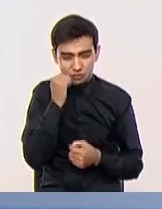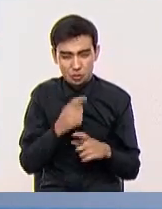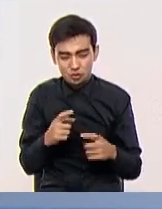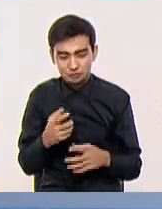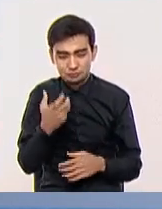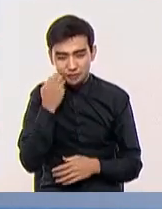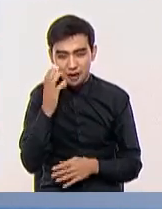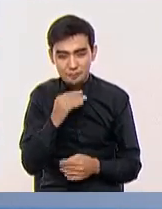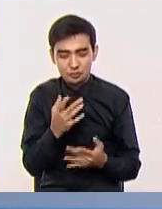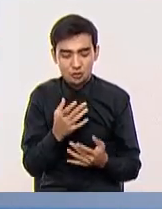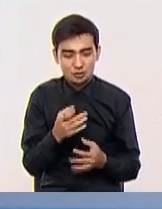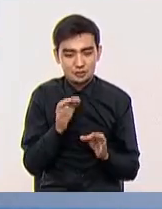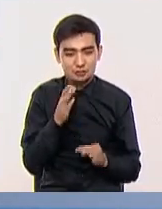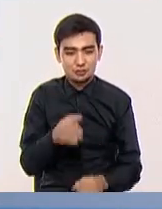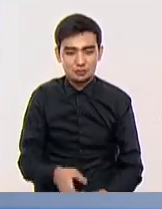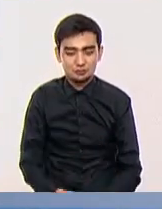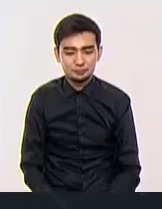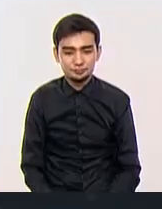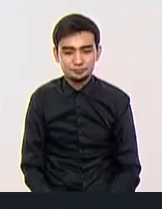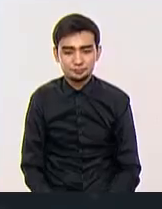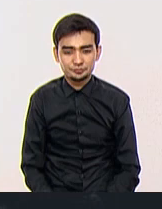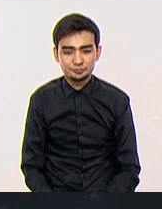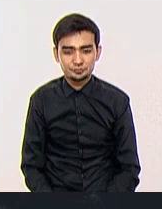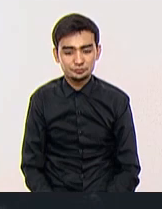людям, расскажет Нина Шапо.